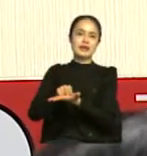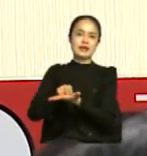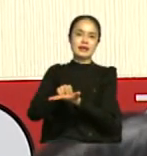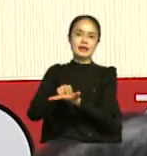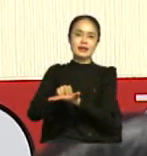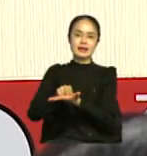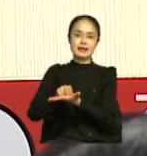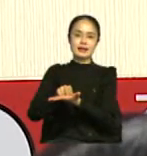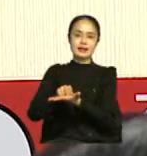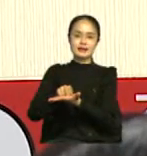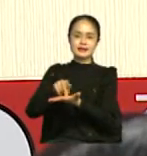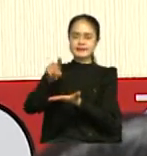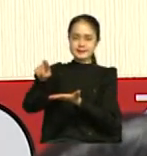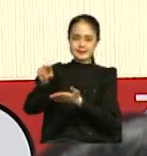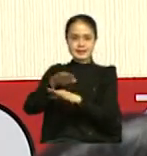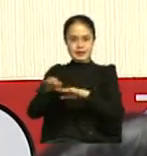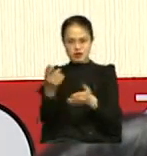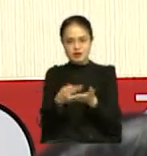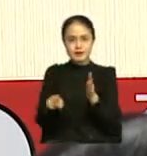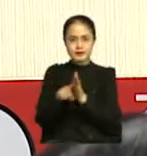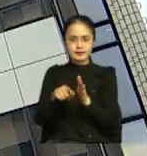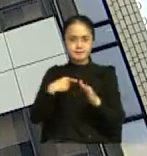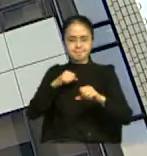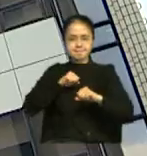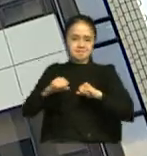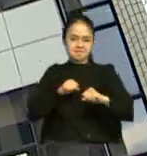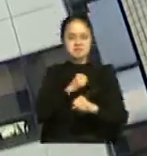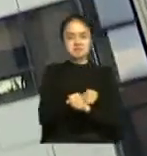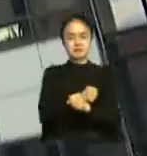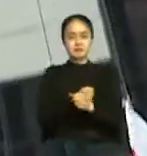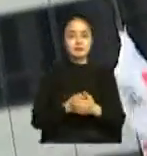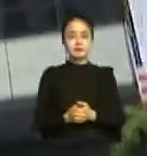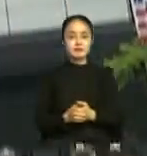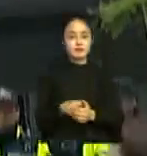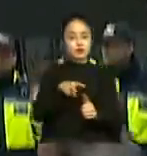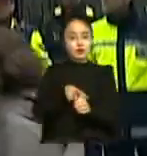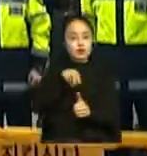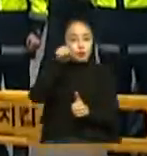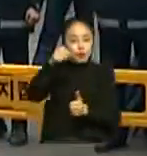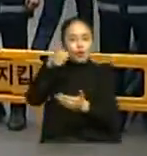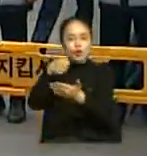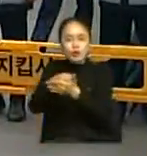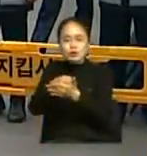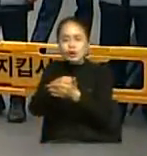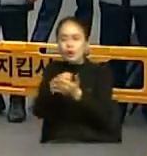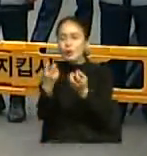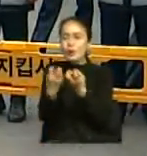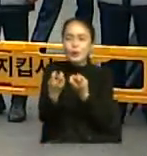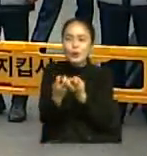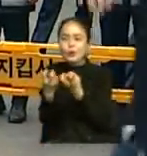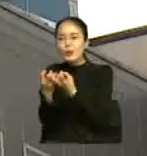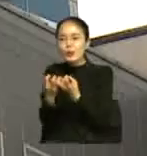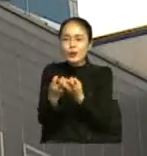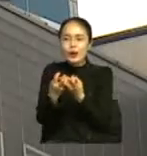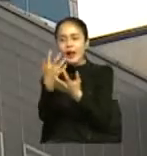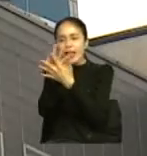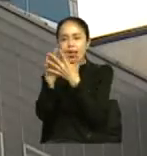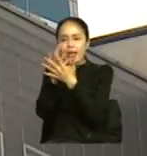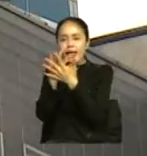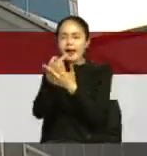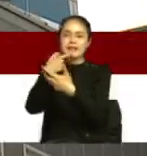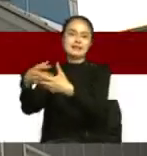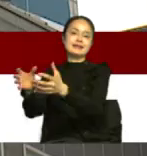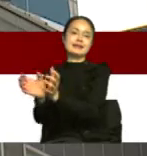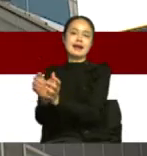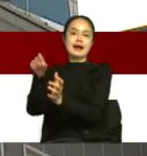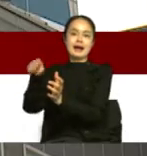저는 있을 수 없는 일이라고 생각을 합니다. 후보 결정 방법조차 안개 속을 걷던 더불어민주당. 여선웅